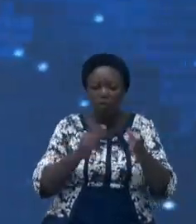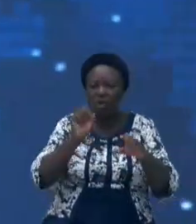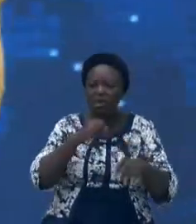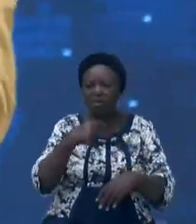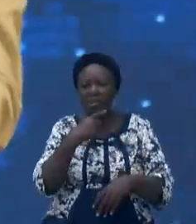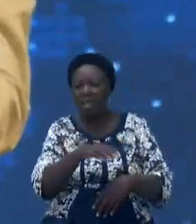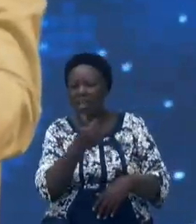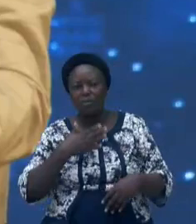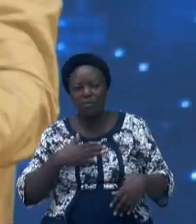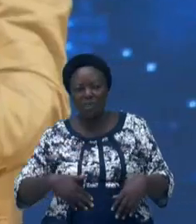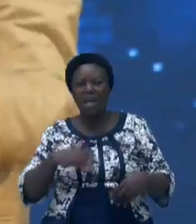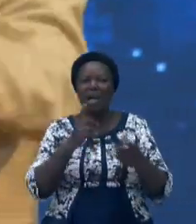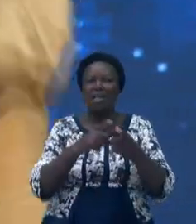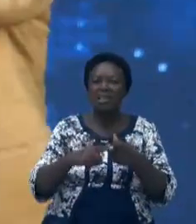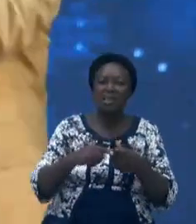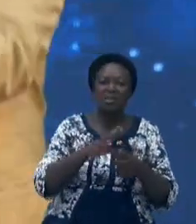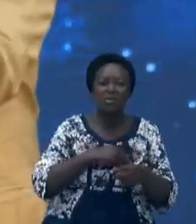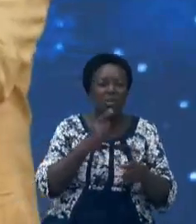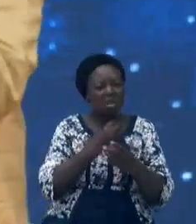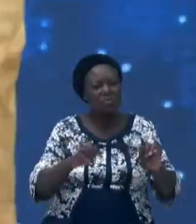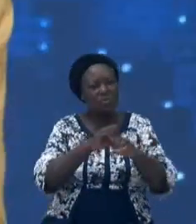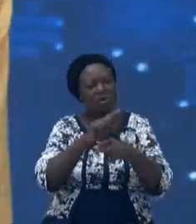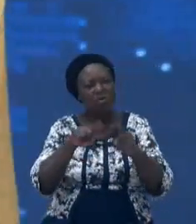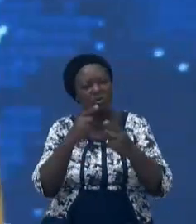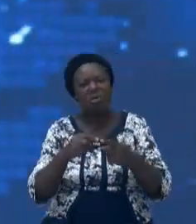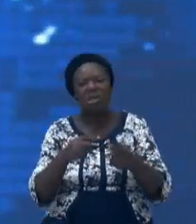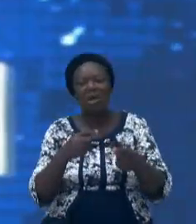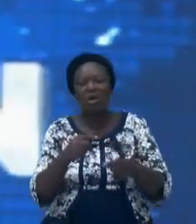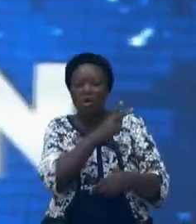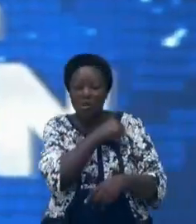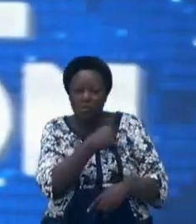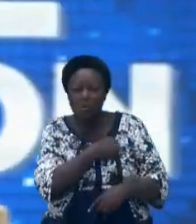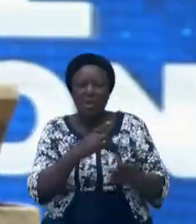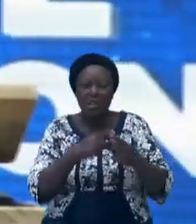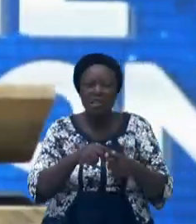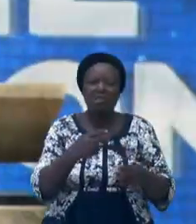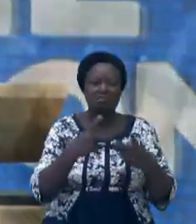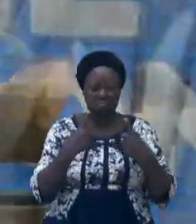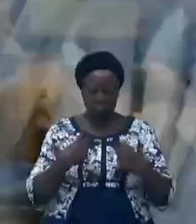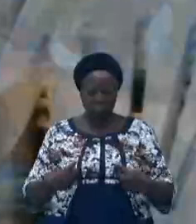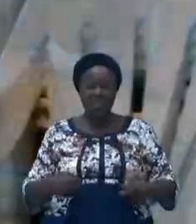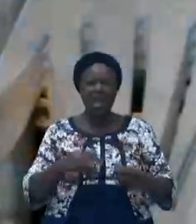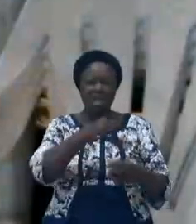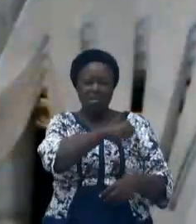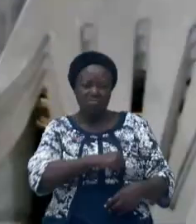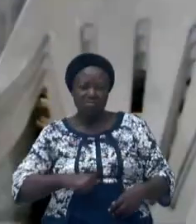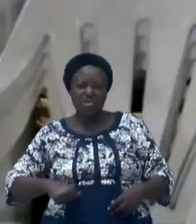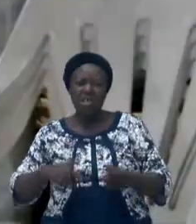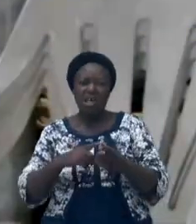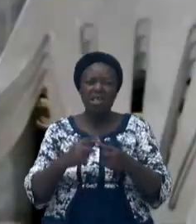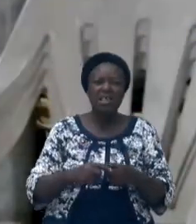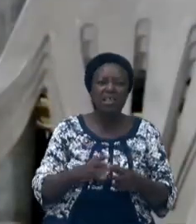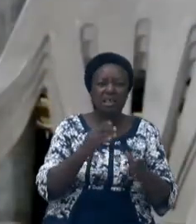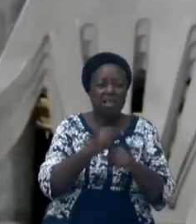restée escaut et n'arrivait pas en parler à quelqu'un même que tu en parles tu vas l'hôpital en fait radio